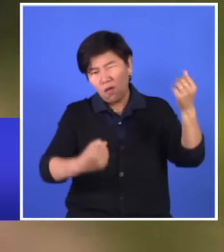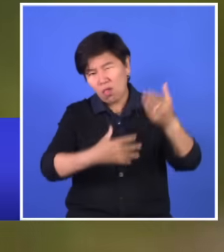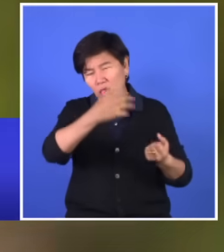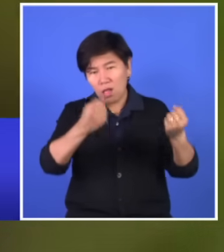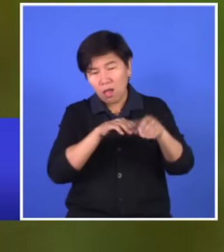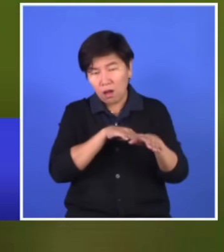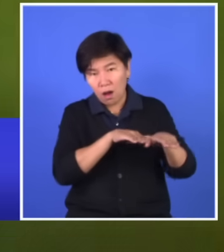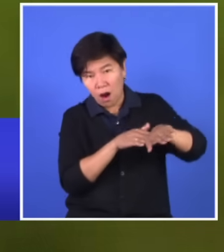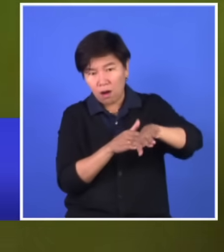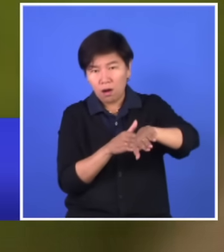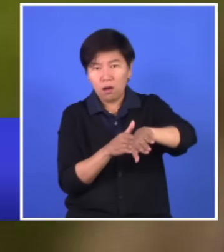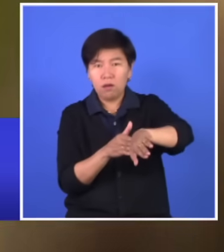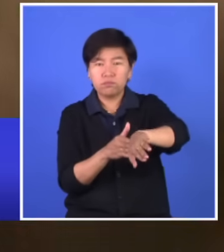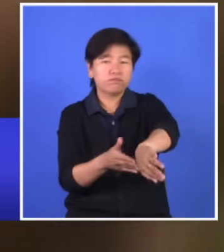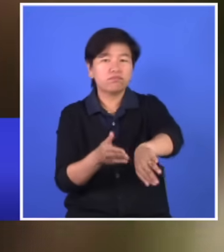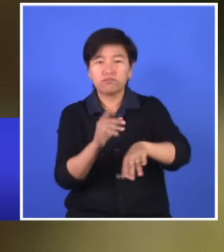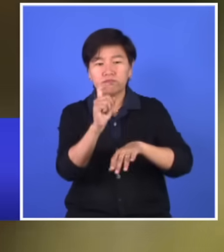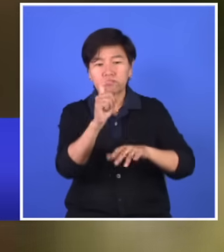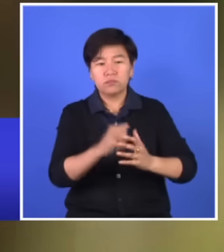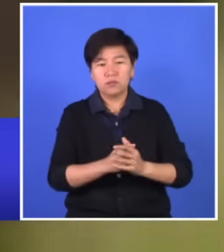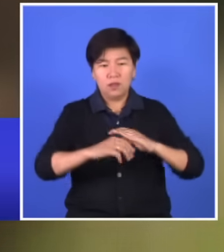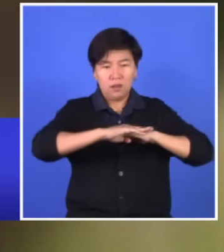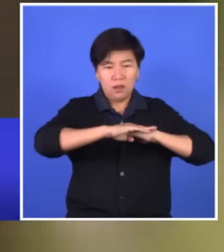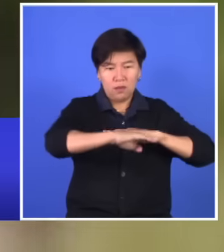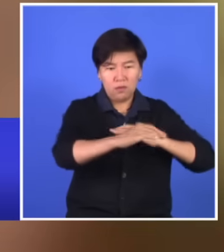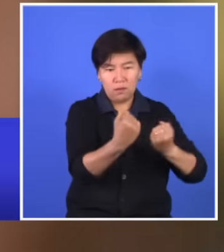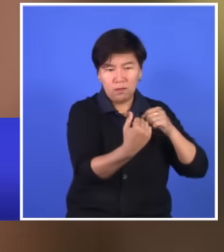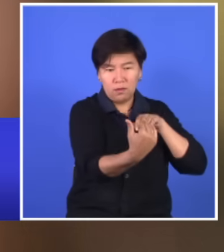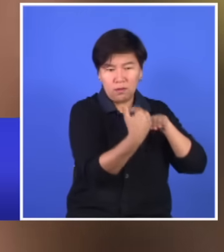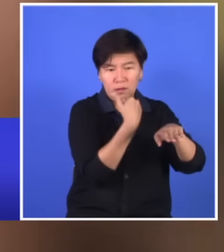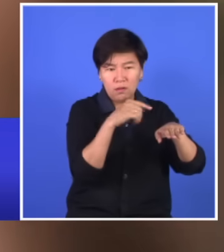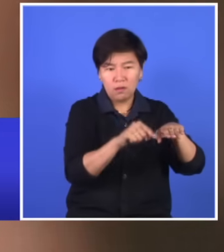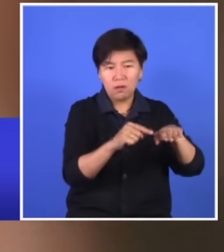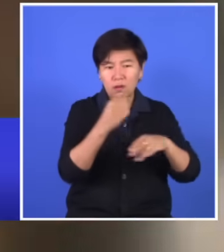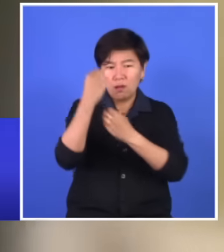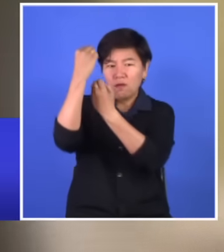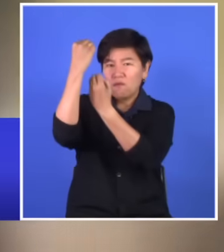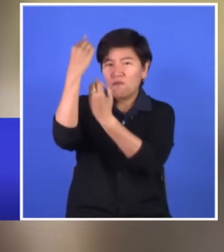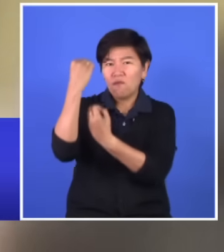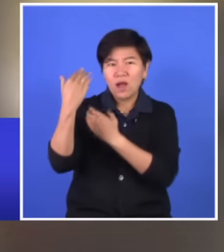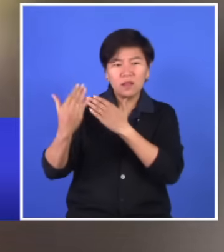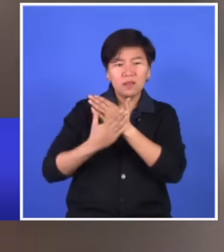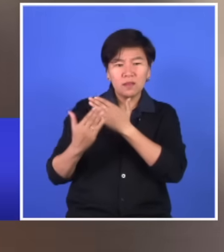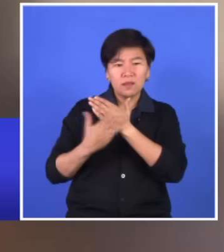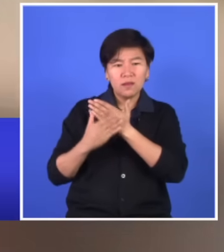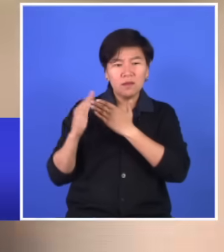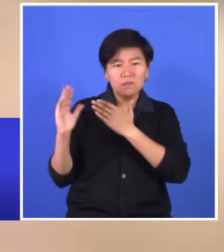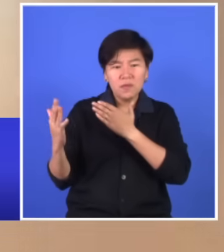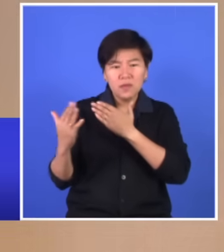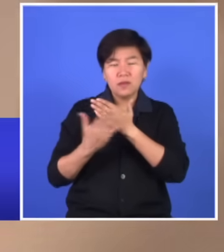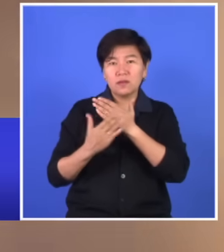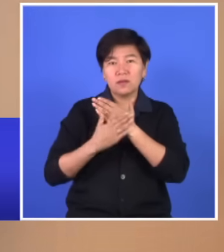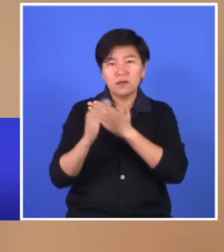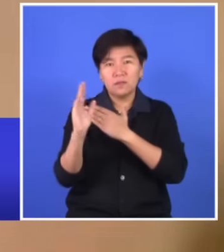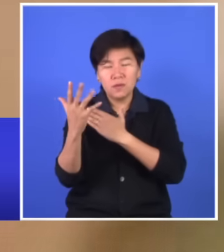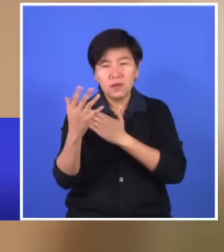ถนนที่เขากำลังลาดยางปรับปรุงผิวการจราจรเขาอ้างบอกว่าไม่มีสัญญาณไฟใดๆบอกเลยเพื่อเตือนคนขับขี่รถซึ่ง